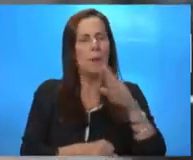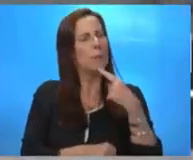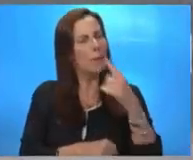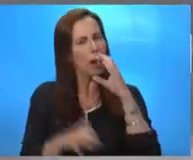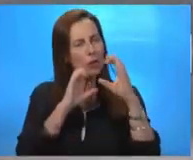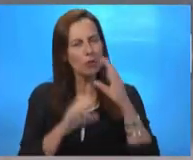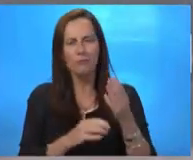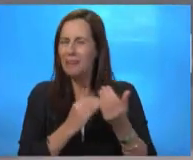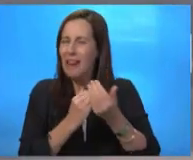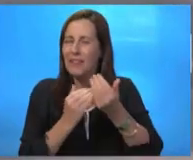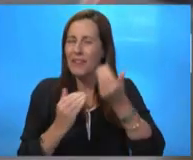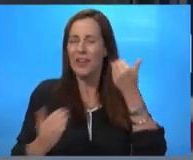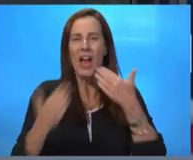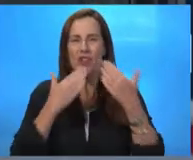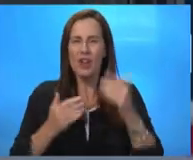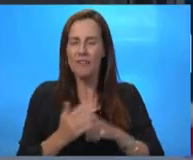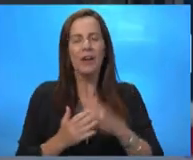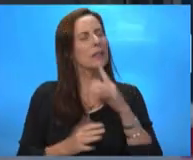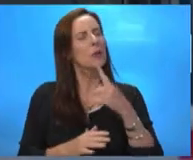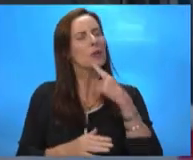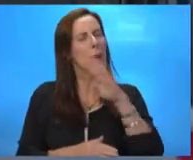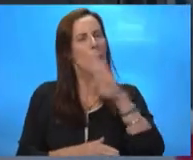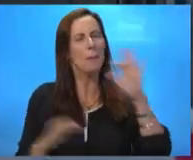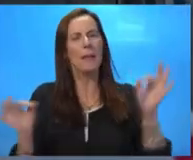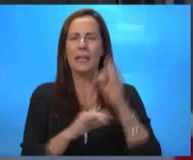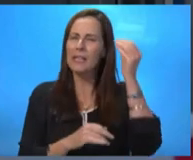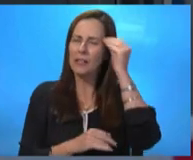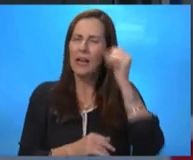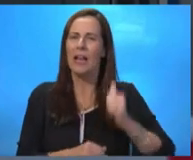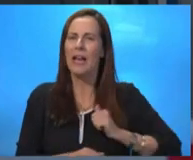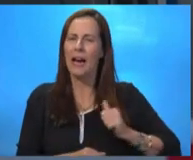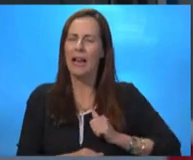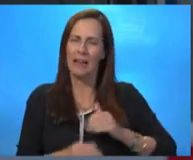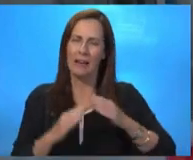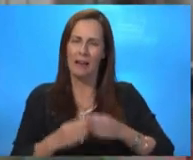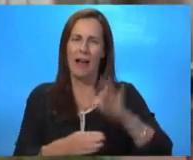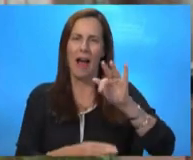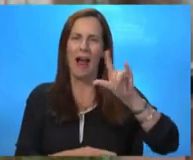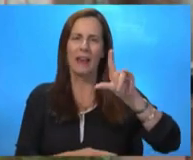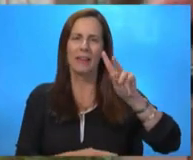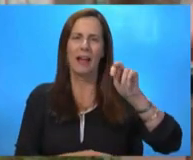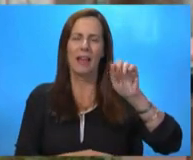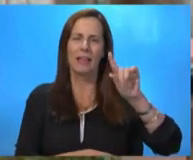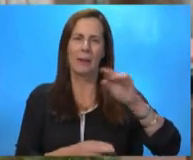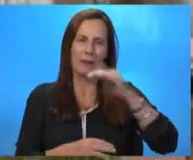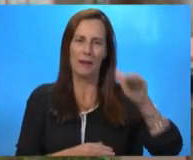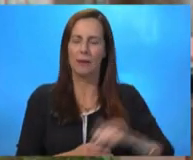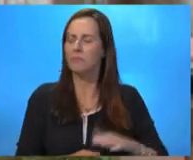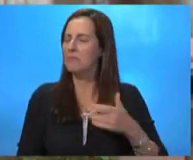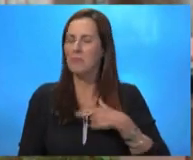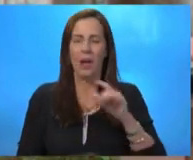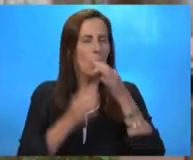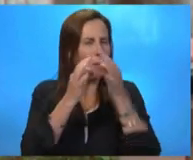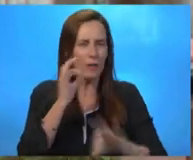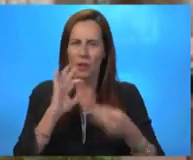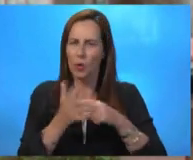עוד לפני ישיבת הקבינט. הנה דבריו בטקס הזיכרון לחללי אלטלנה בגבעתיים. אינני מפרט את